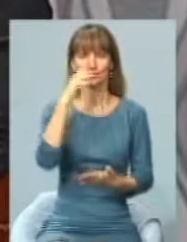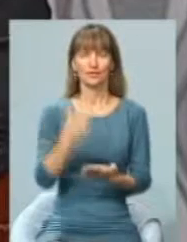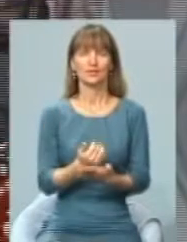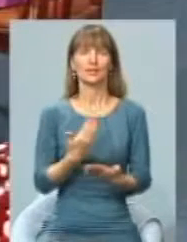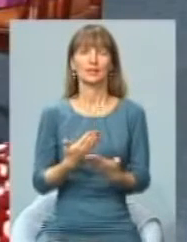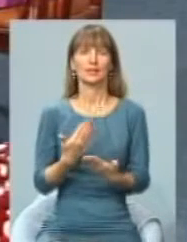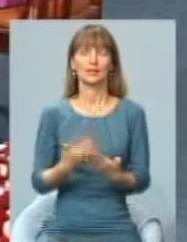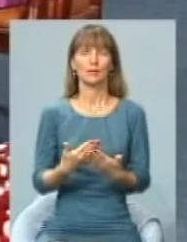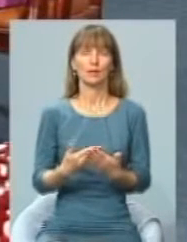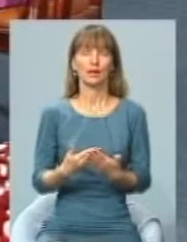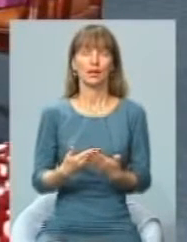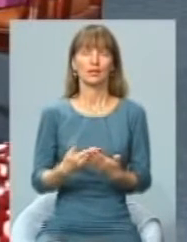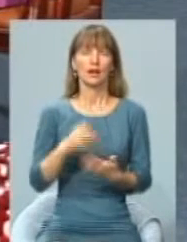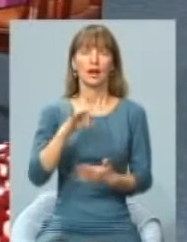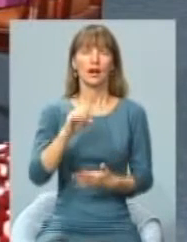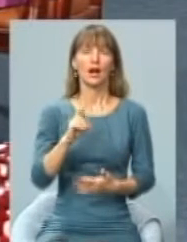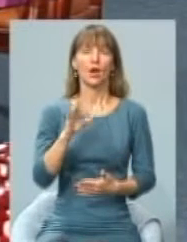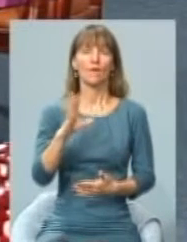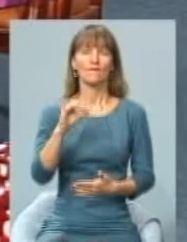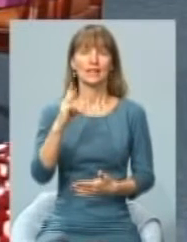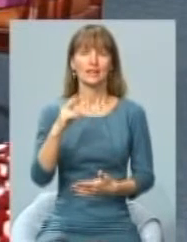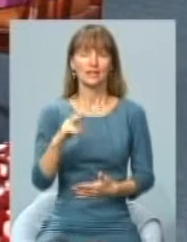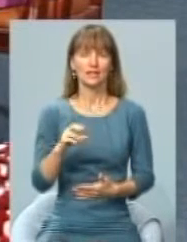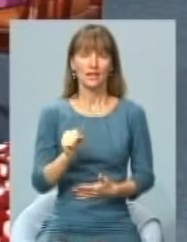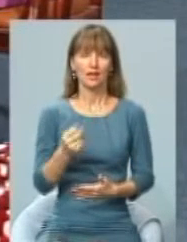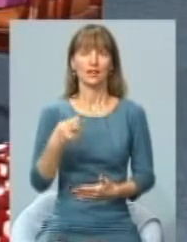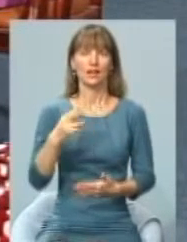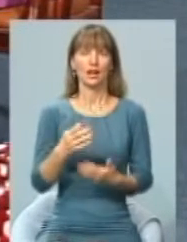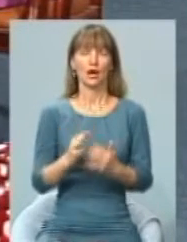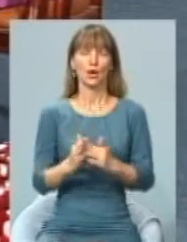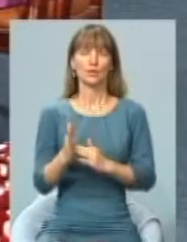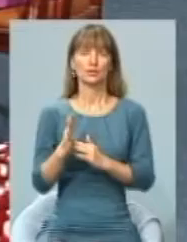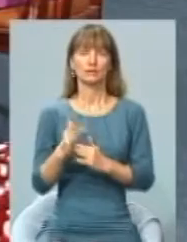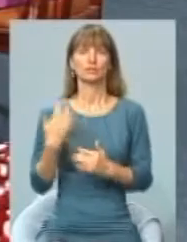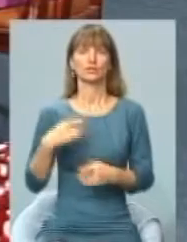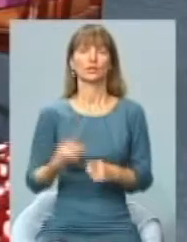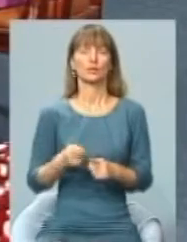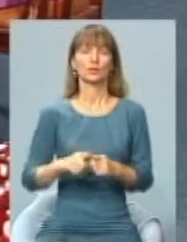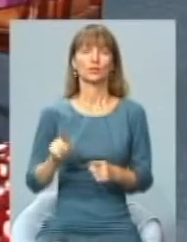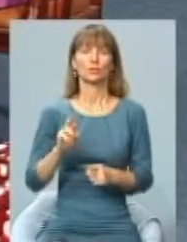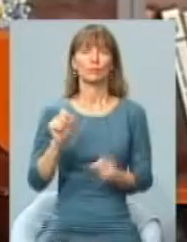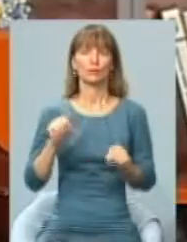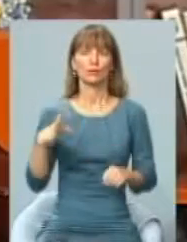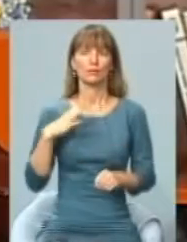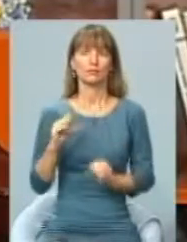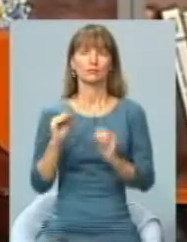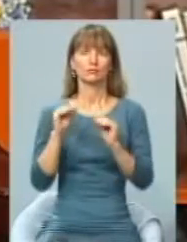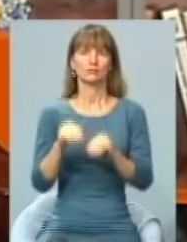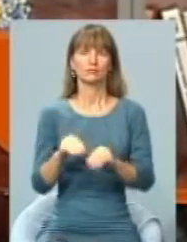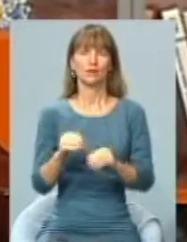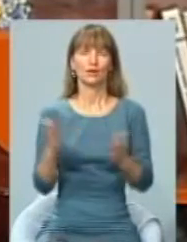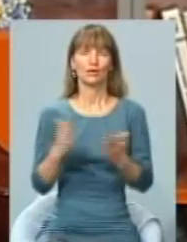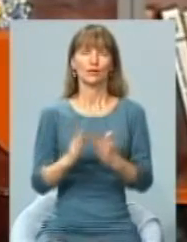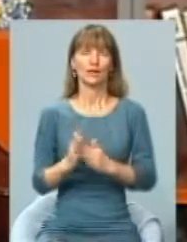наприклад, раковина для рослин. Як ти вважаєш, що це за винахід? Для чого він? Ну, що можна було, як би, поставити туди